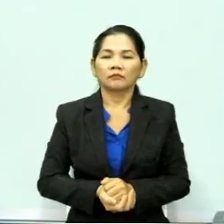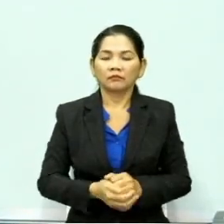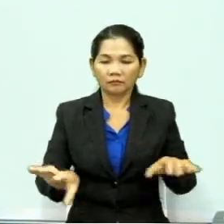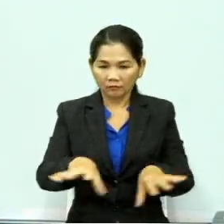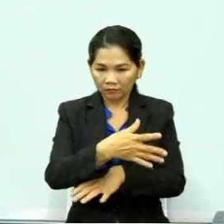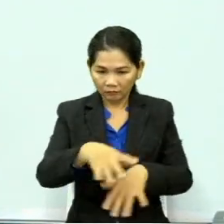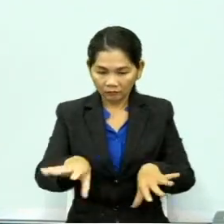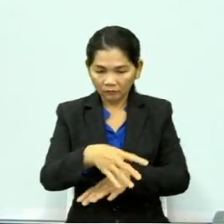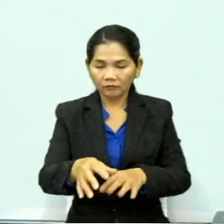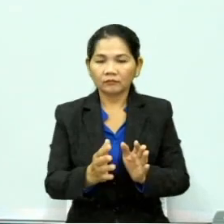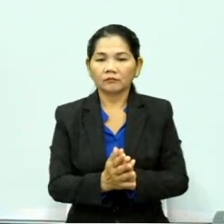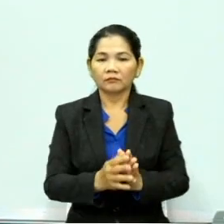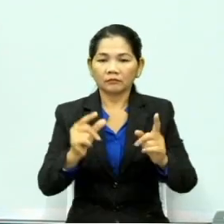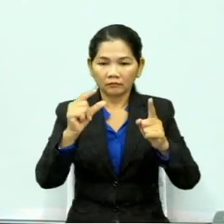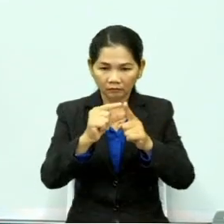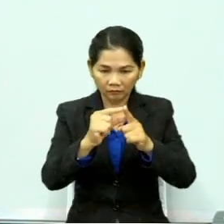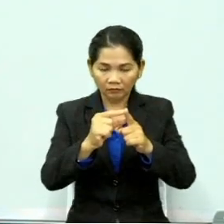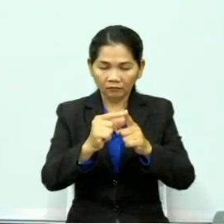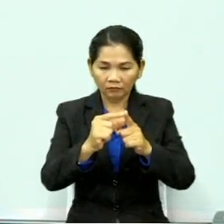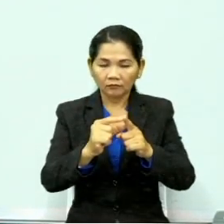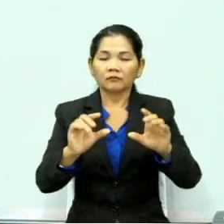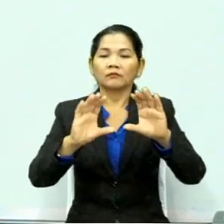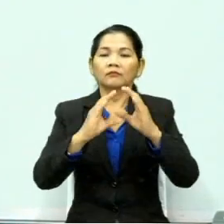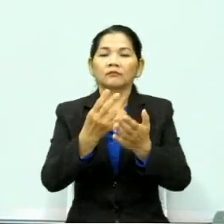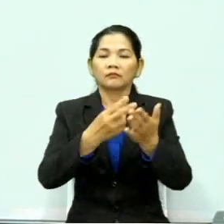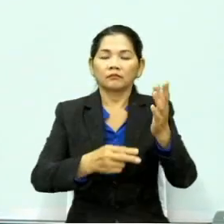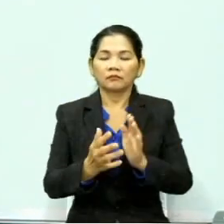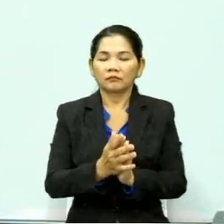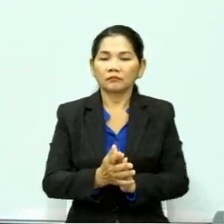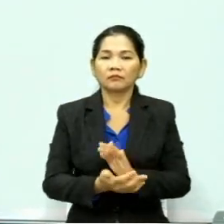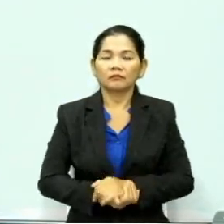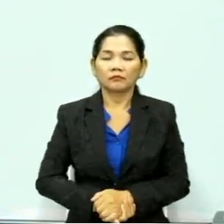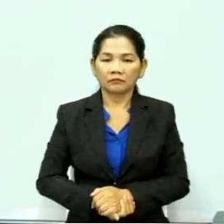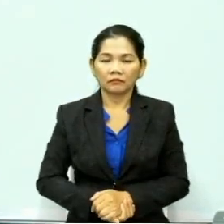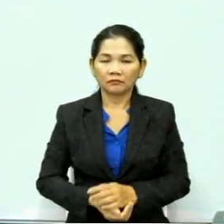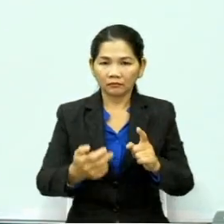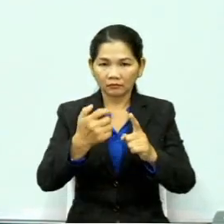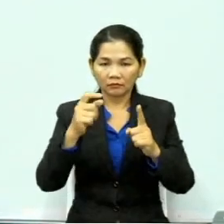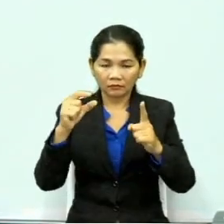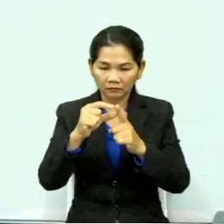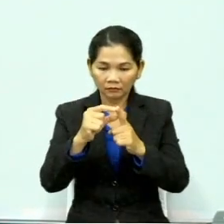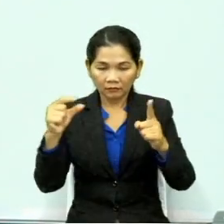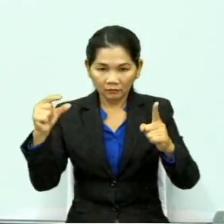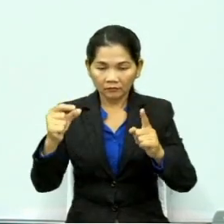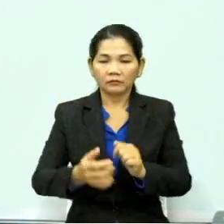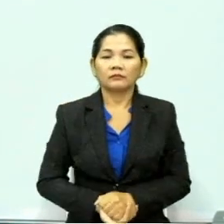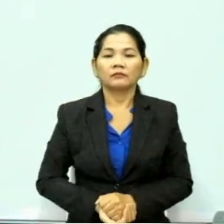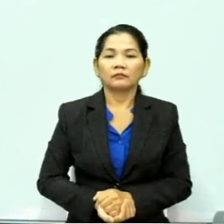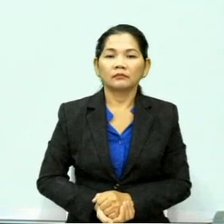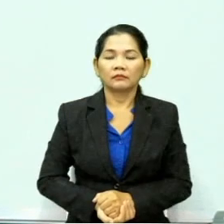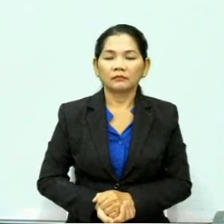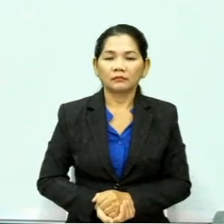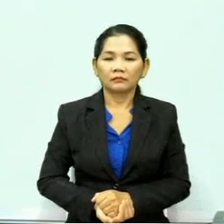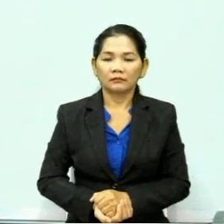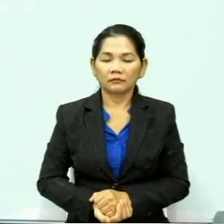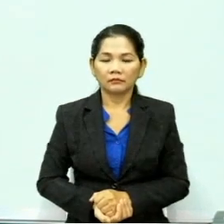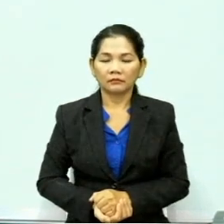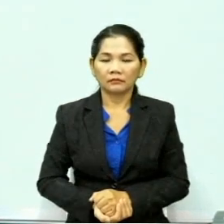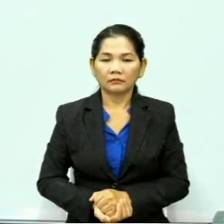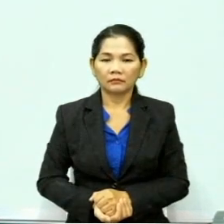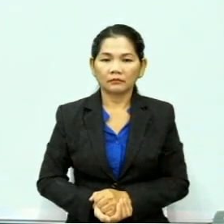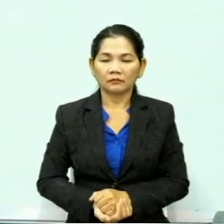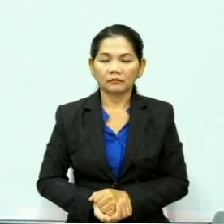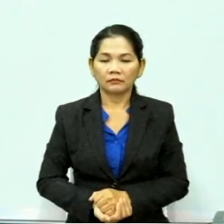một hiệp chấm ta thân áp chia vậy ta có chá thân áp phía chia kẻ giá sạp là con á